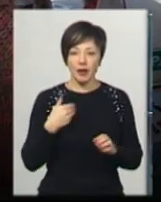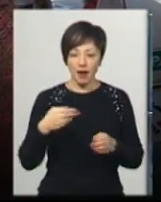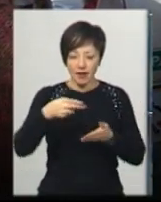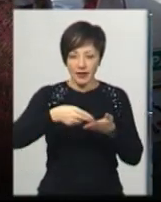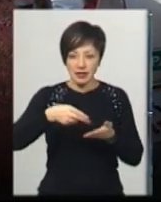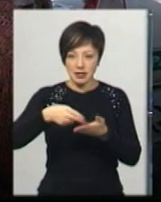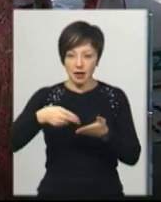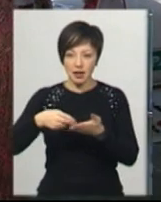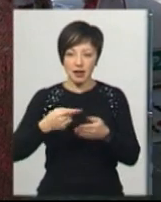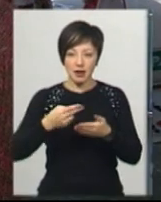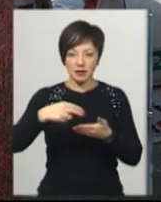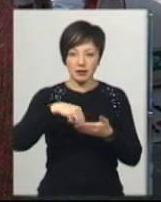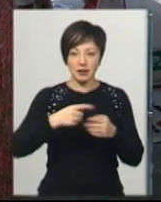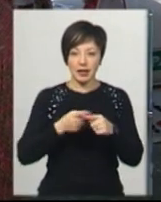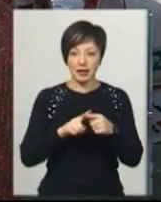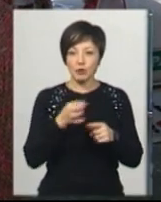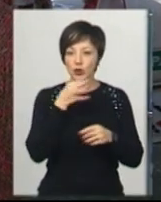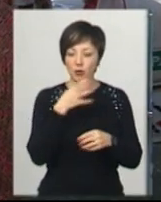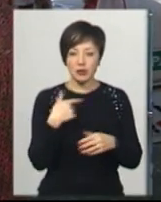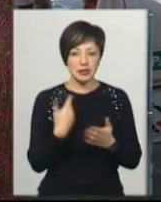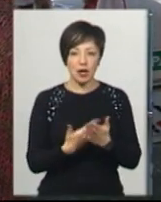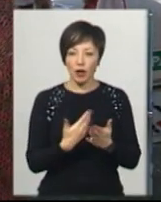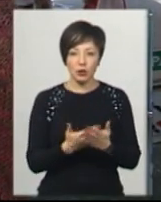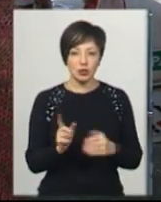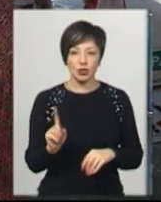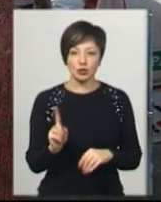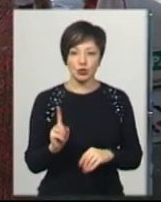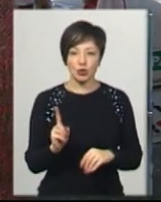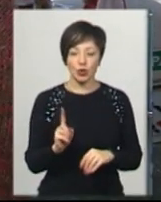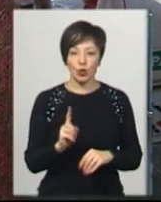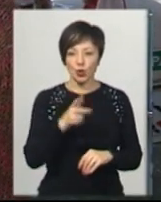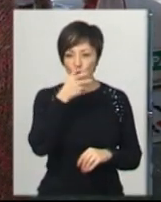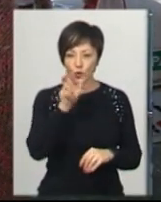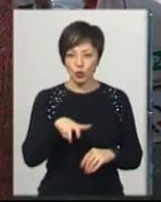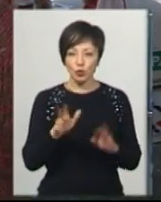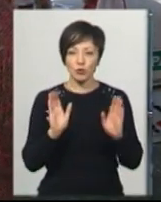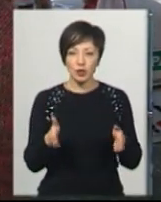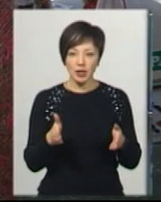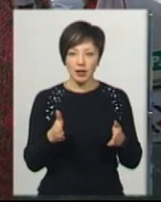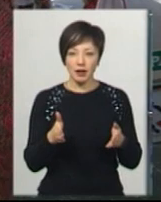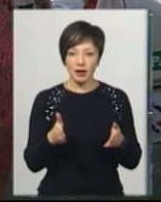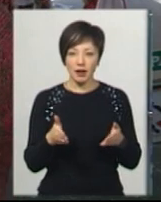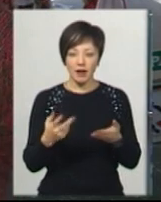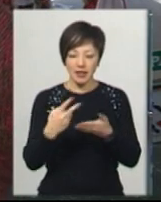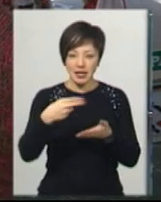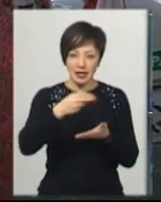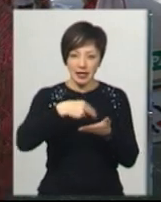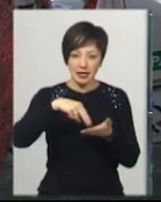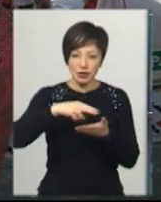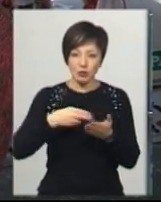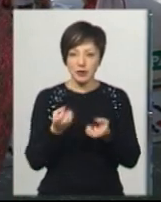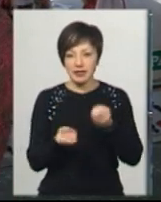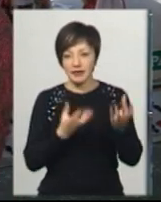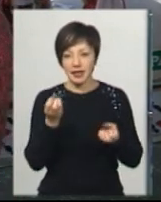різачком, і мені дуже сподобалося, але мені здалося, що нудно буде вирізати тільки різачком. Хочеться, щоб воно